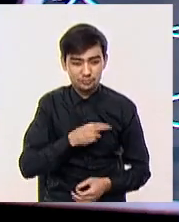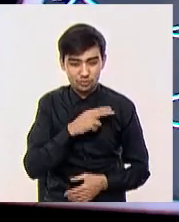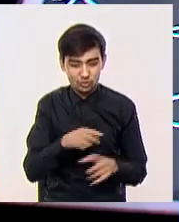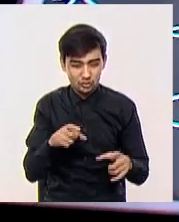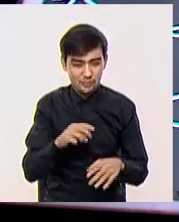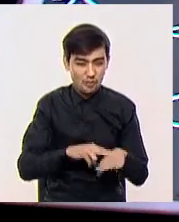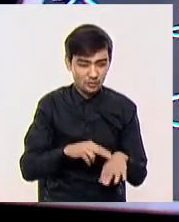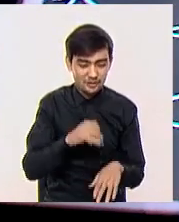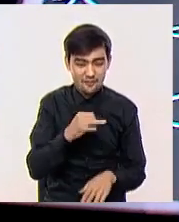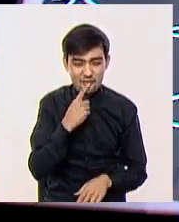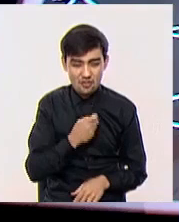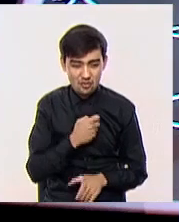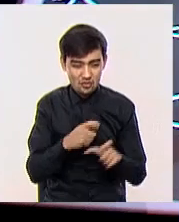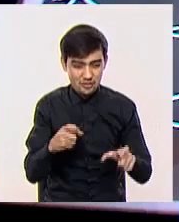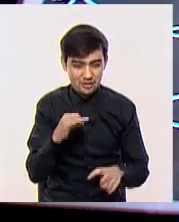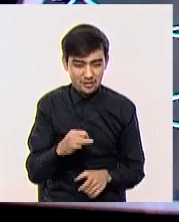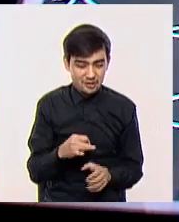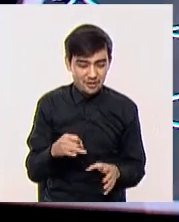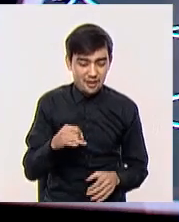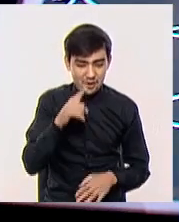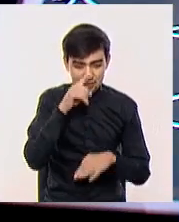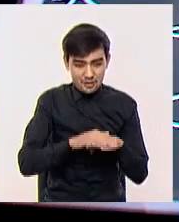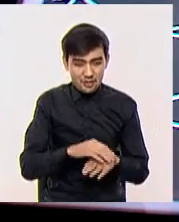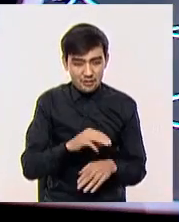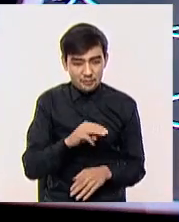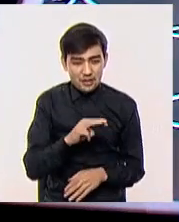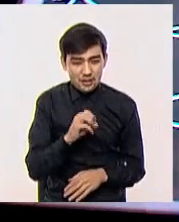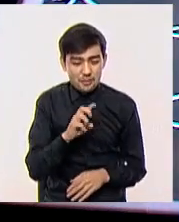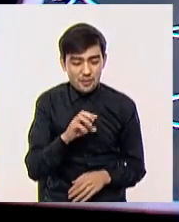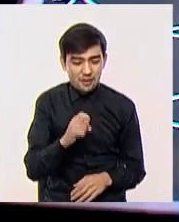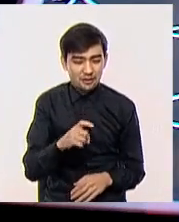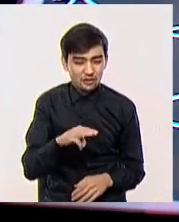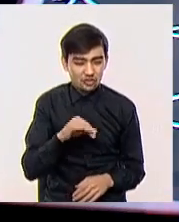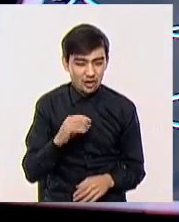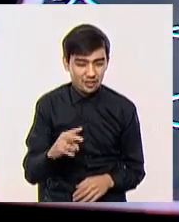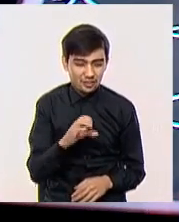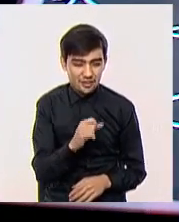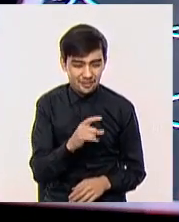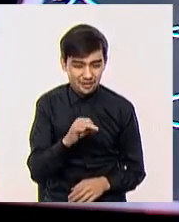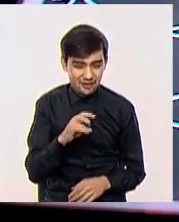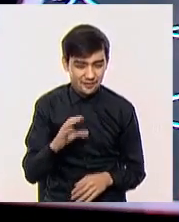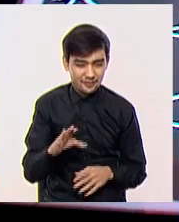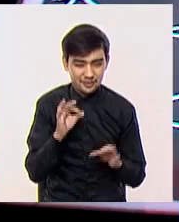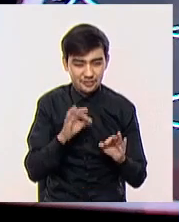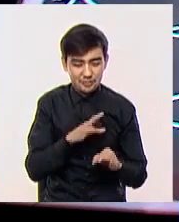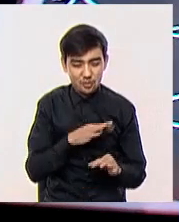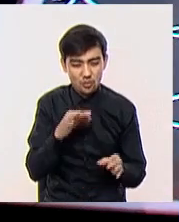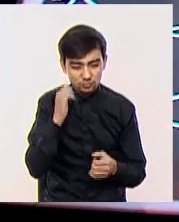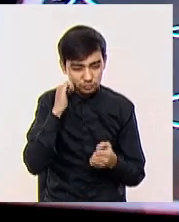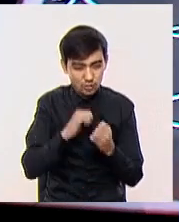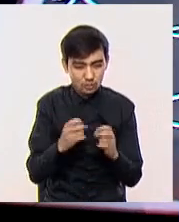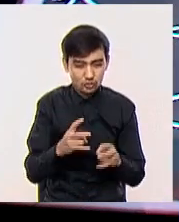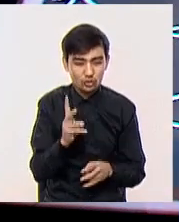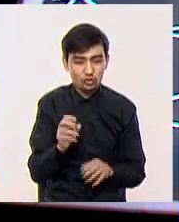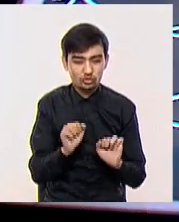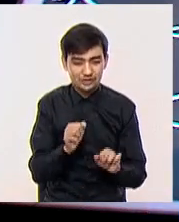полицейскими военным аким мегаполиса бакытжан сагинтаев сообщил что это сделают в назидание потомкам чтобы они помнили тех кто